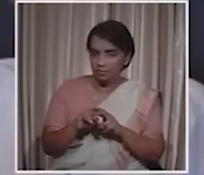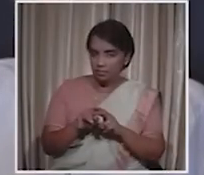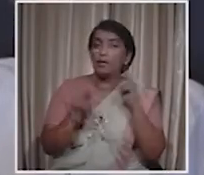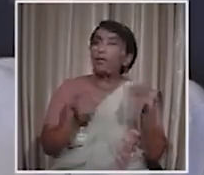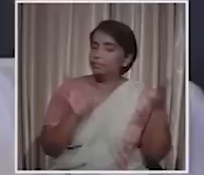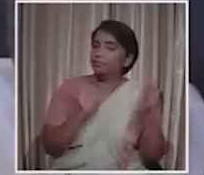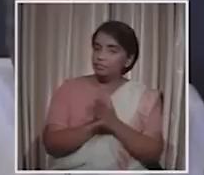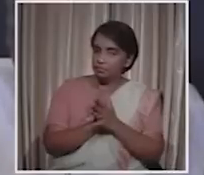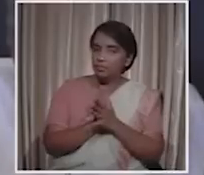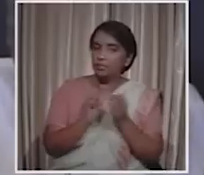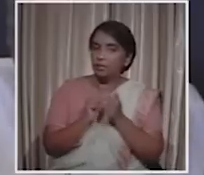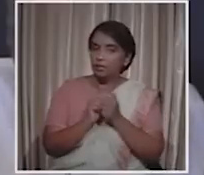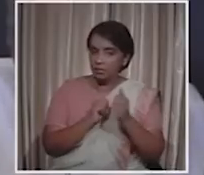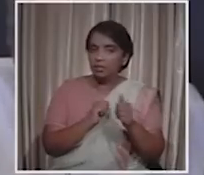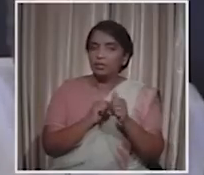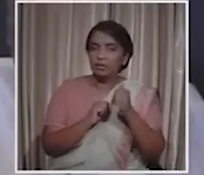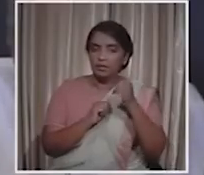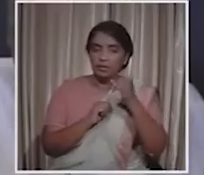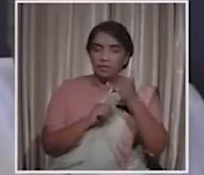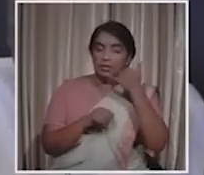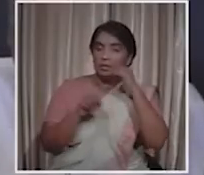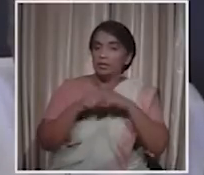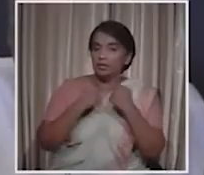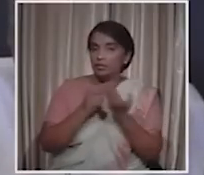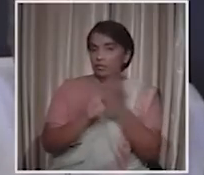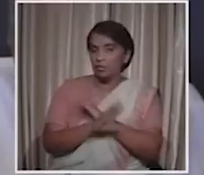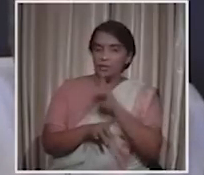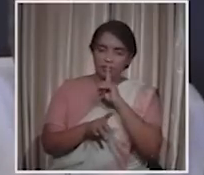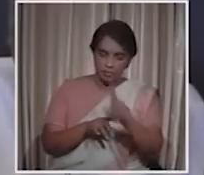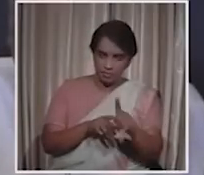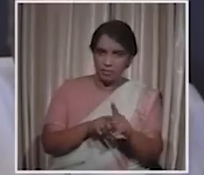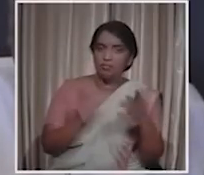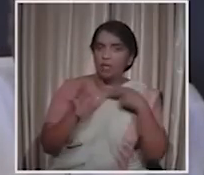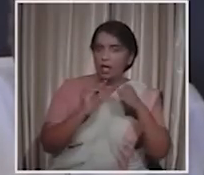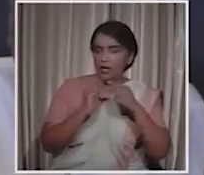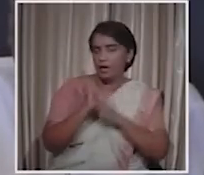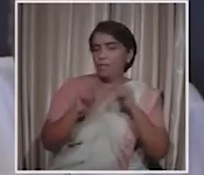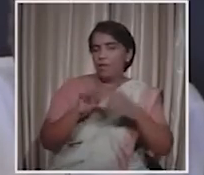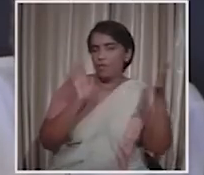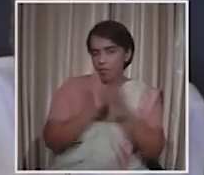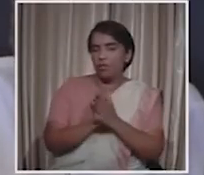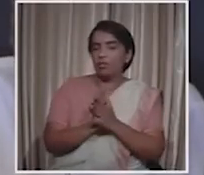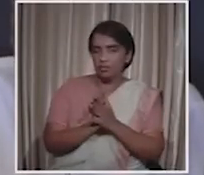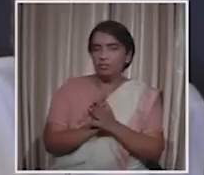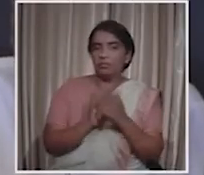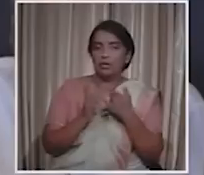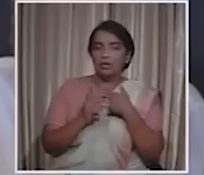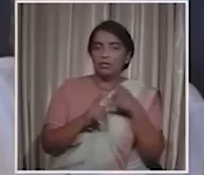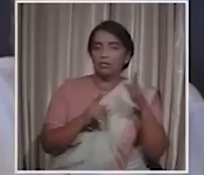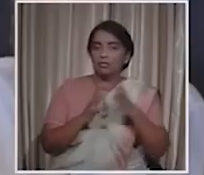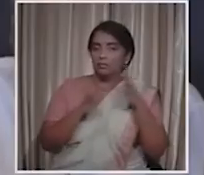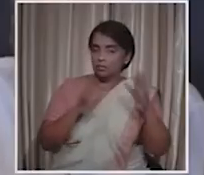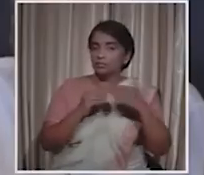එක්ව කටයුතු කළ බව සමගි ජන බලවේගය කලින් ප්‍රකාශ කර තිබුණා. ඒ අය විවෘත ආර්ථිකයට අපිටත් වඩායි,